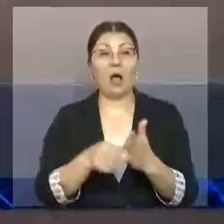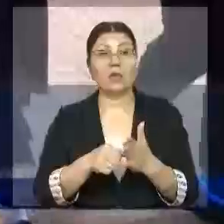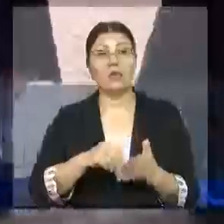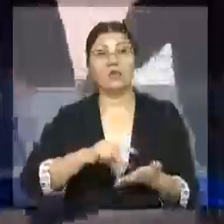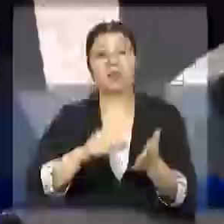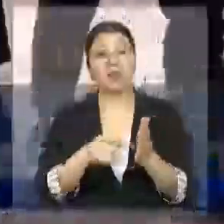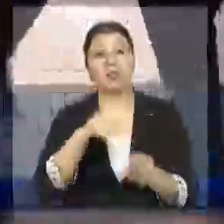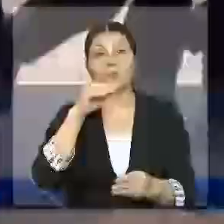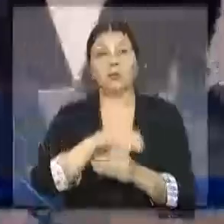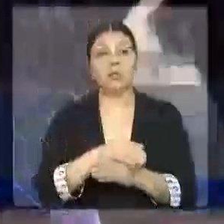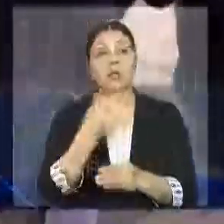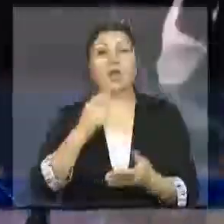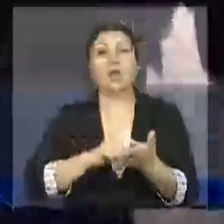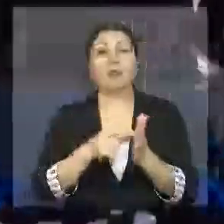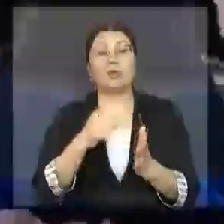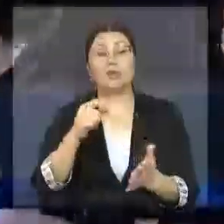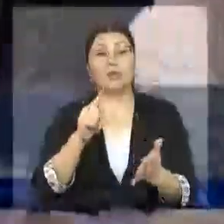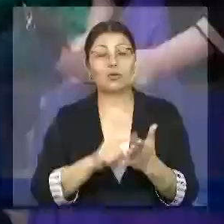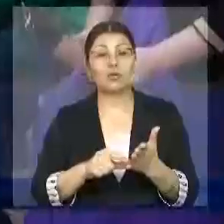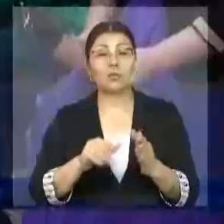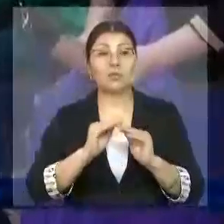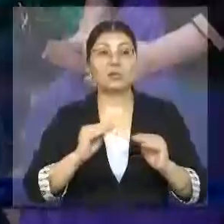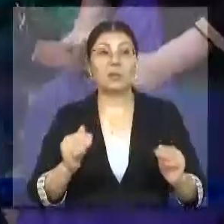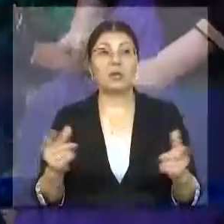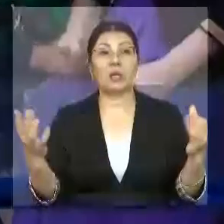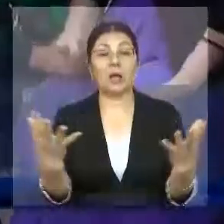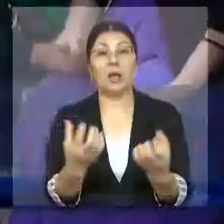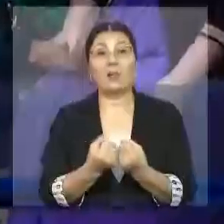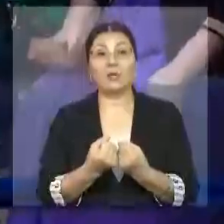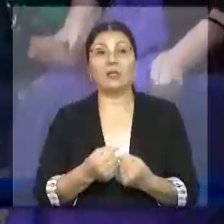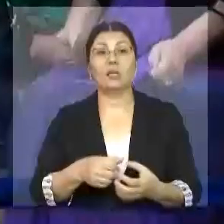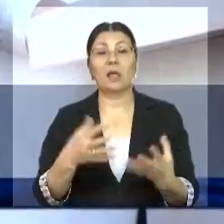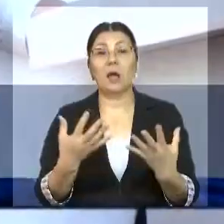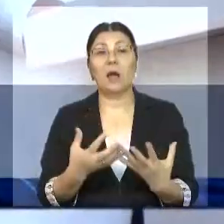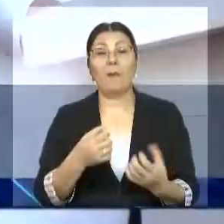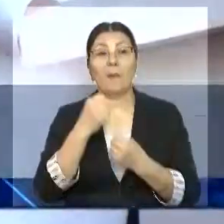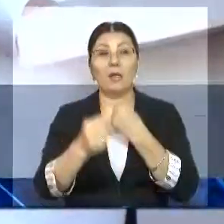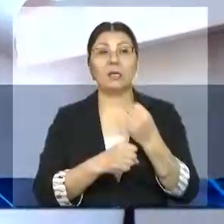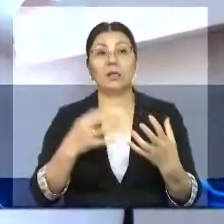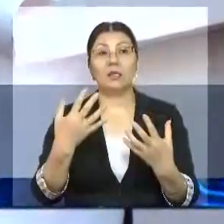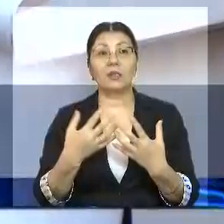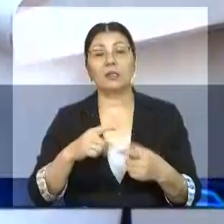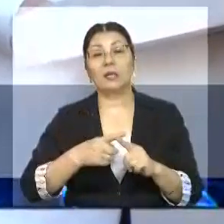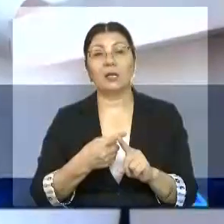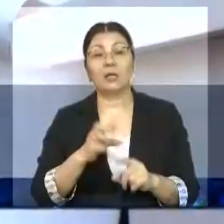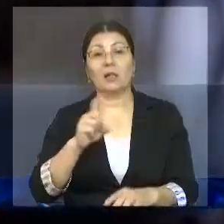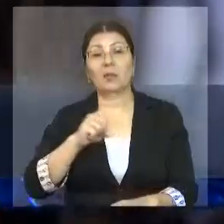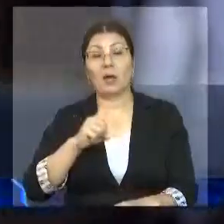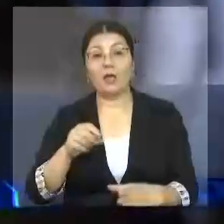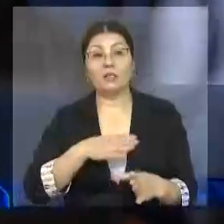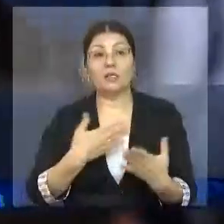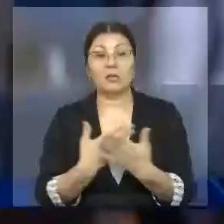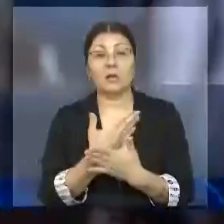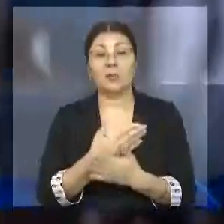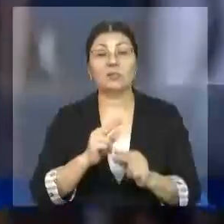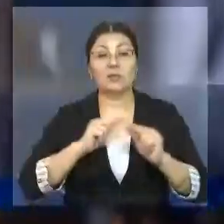сыныпқа 170 бала қабылданды. Мектептің жетістігі жетерлік. Материалдық техникалық база жаңарған. Интерактивті тақталармен жабдықталған. Педагогтер